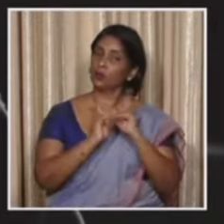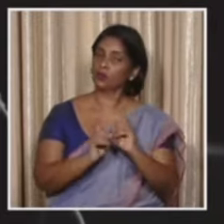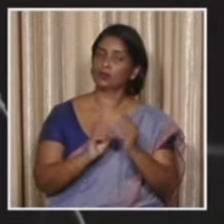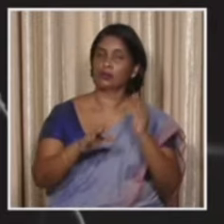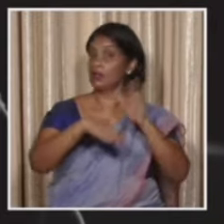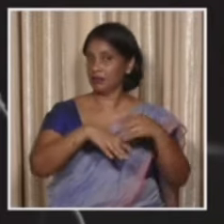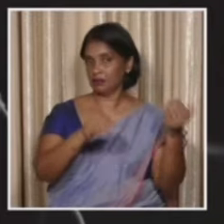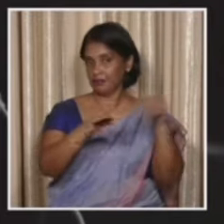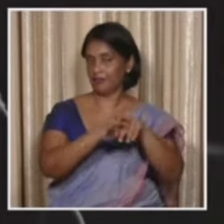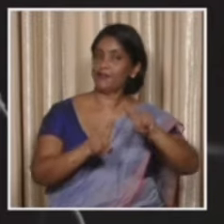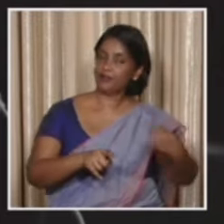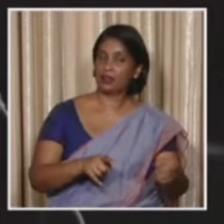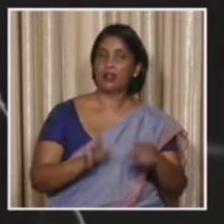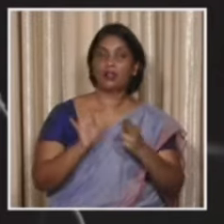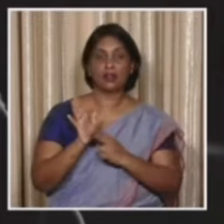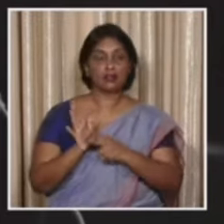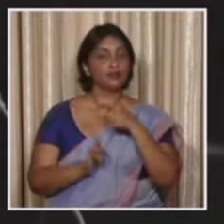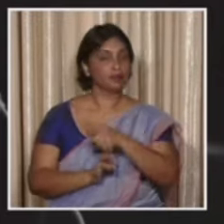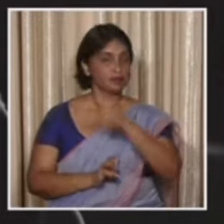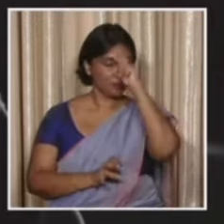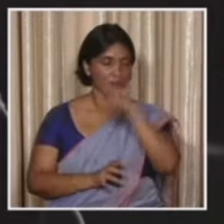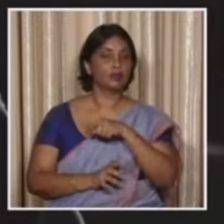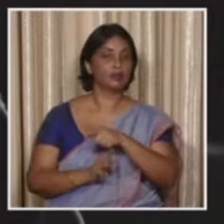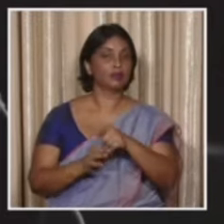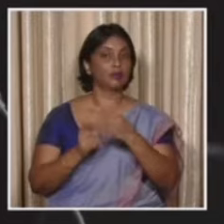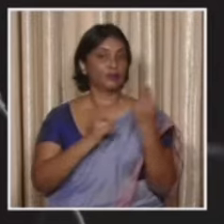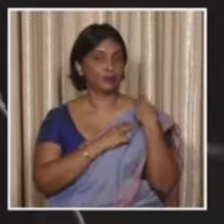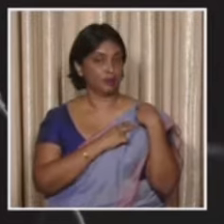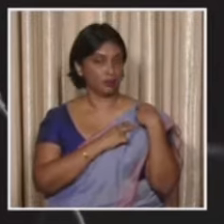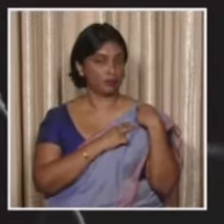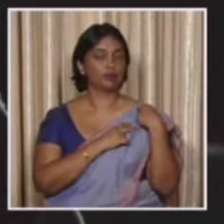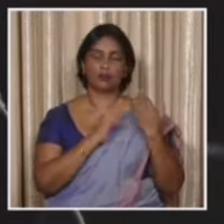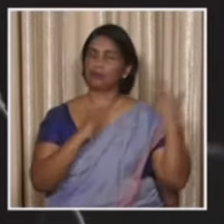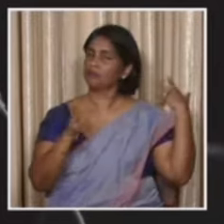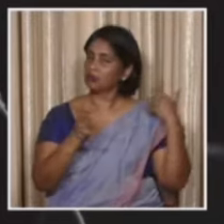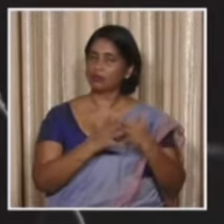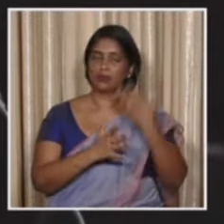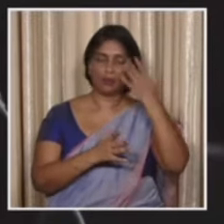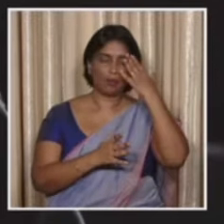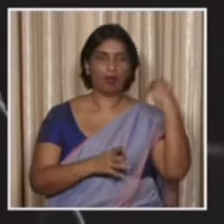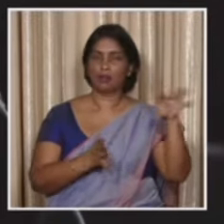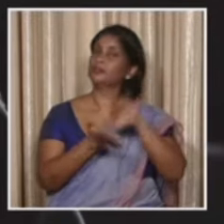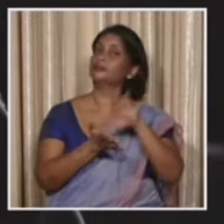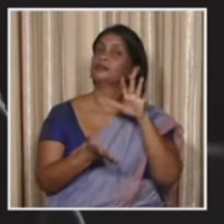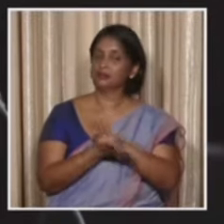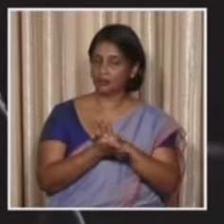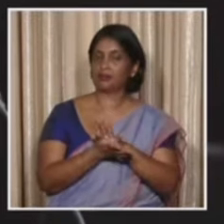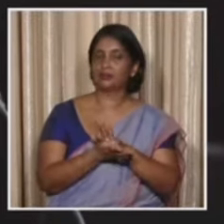தடயம் என்பதை நான் இங்கு நினைவுபடுத்த வேண்டும். அவர் செய்த அபிவிருத்திகள் நீண்ட காலம், அவர் பல